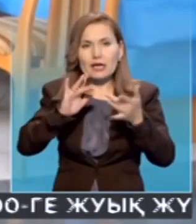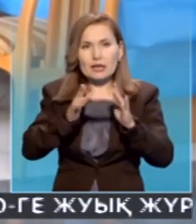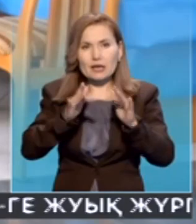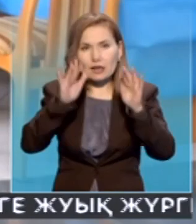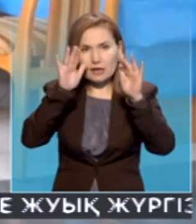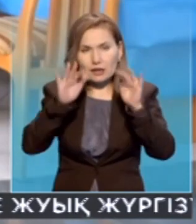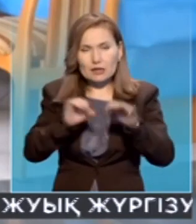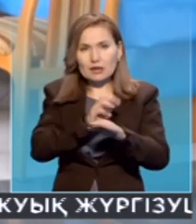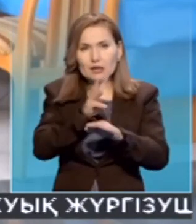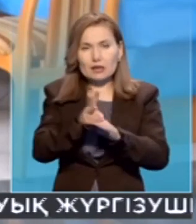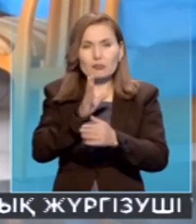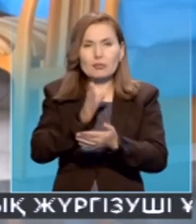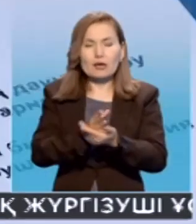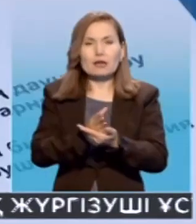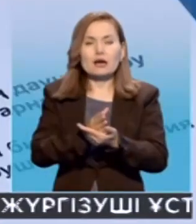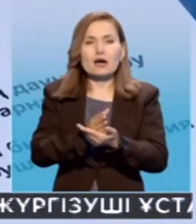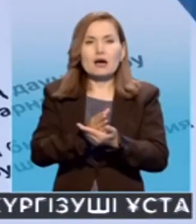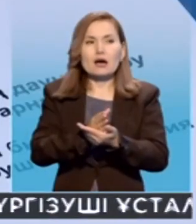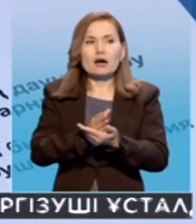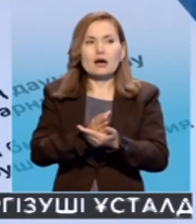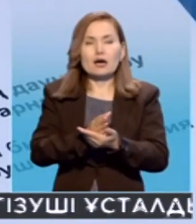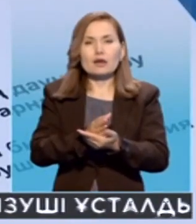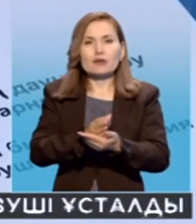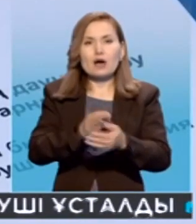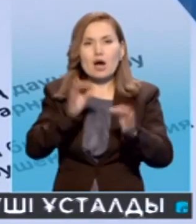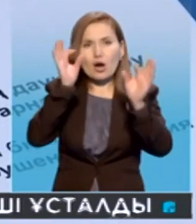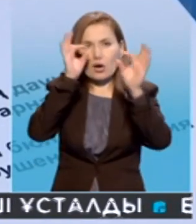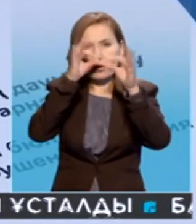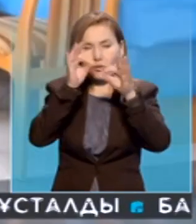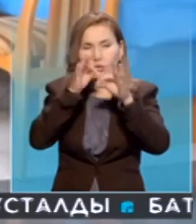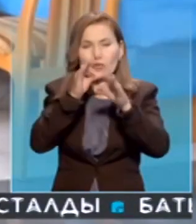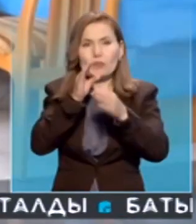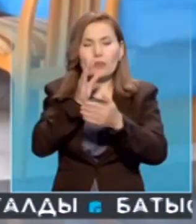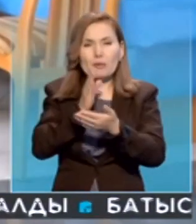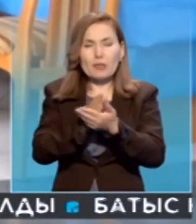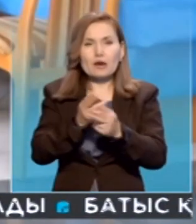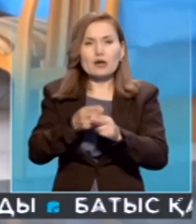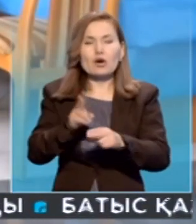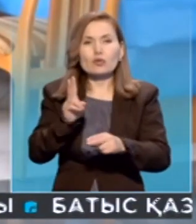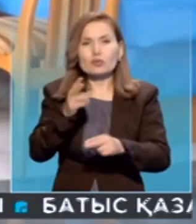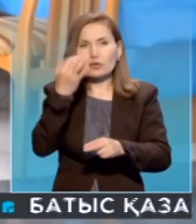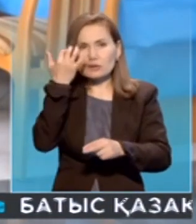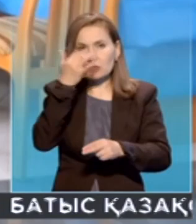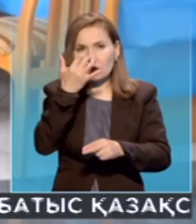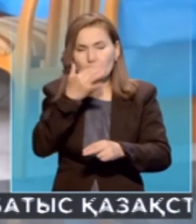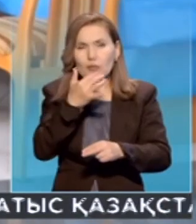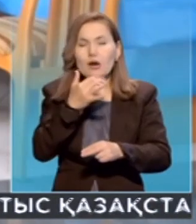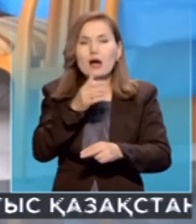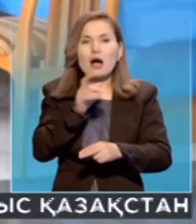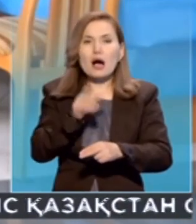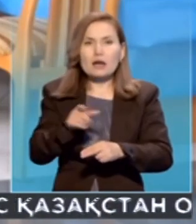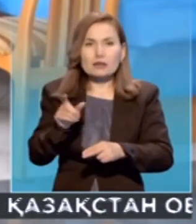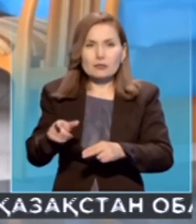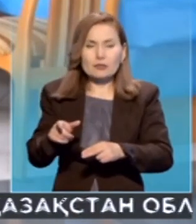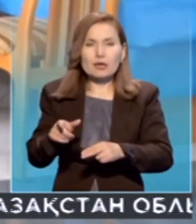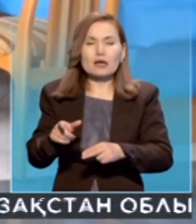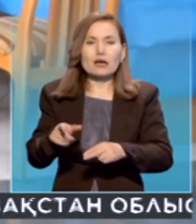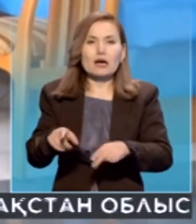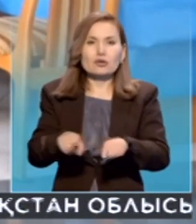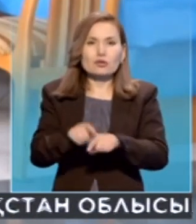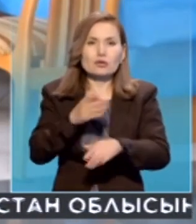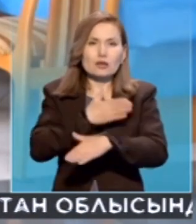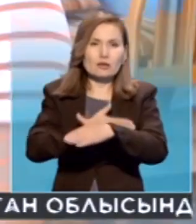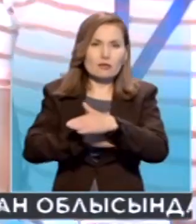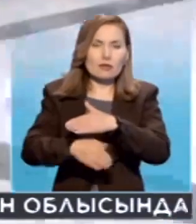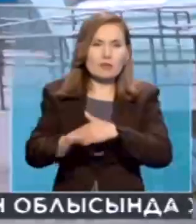қосылған, сондай-ақ лупа, трафарет, көздерін жарқ көретін мүгедек адамдарымызға барлығы